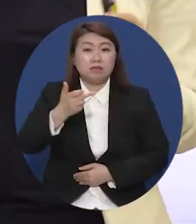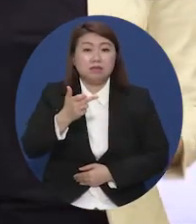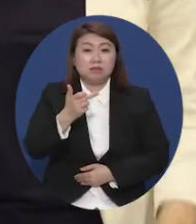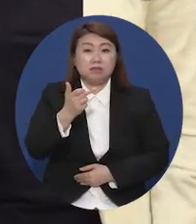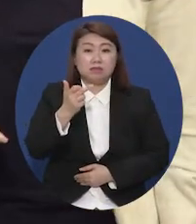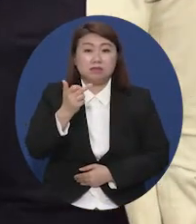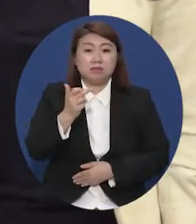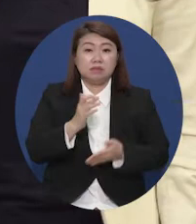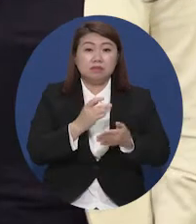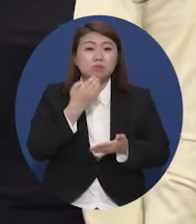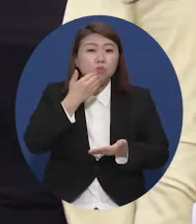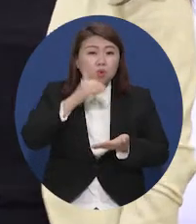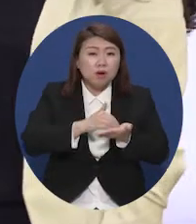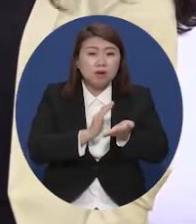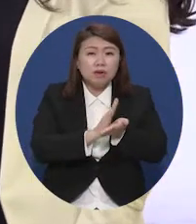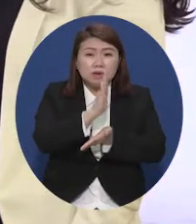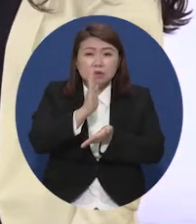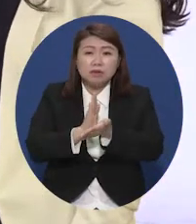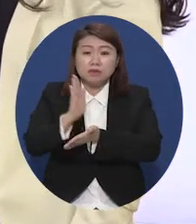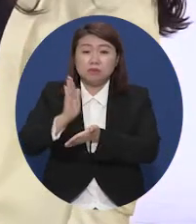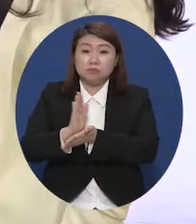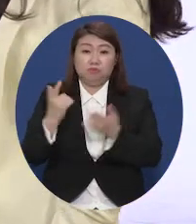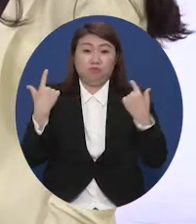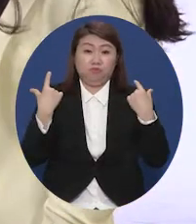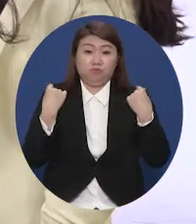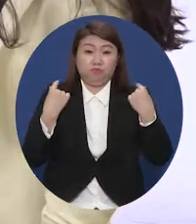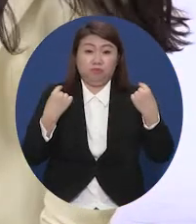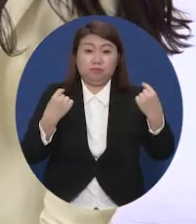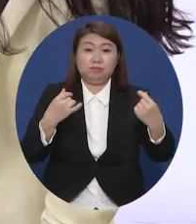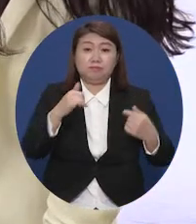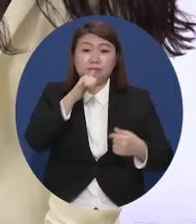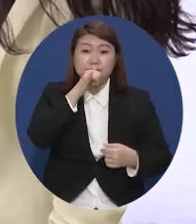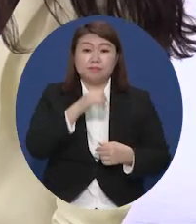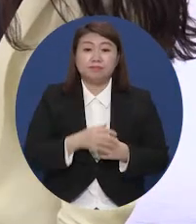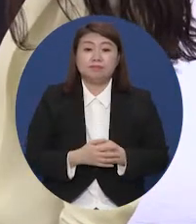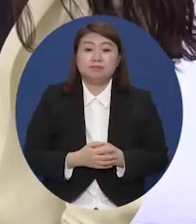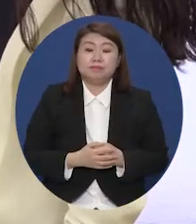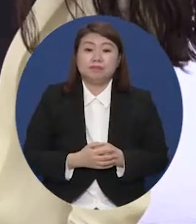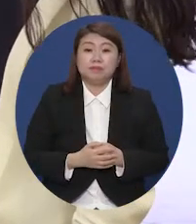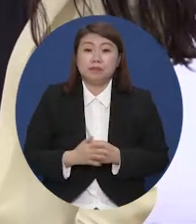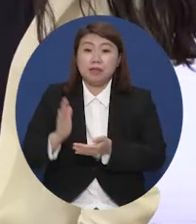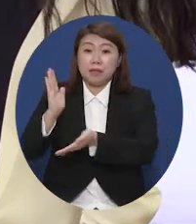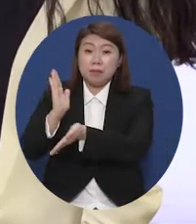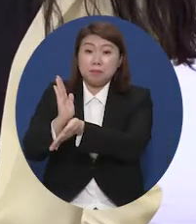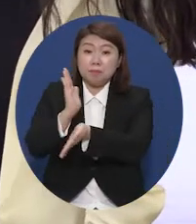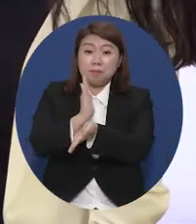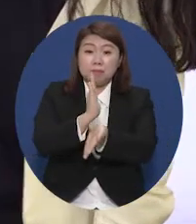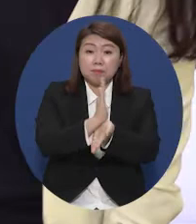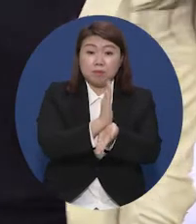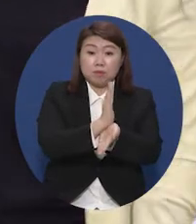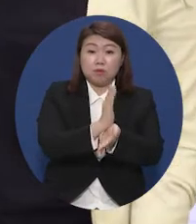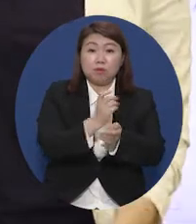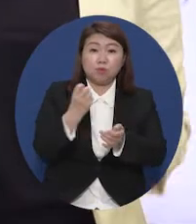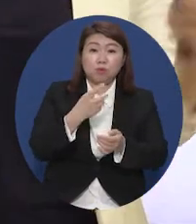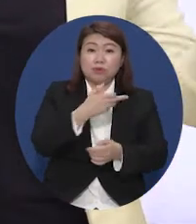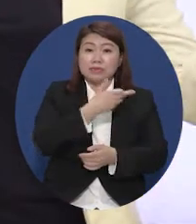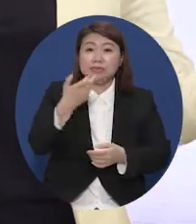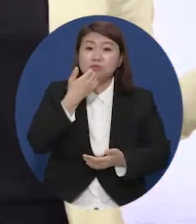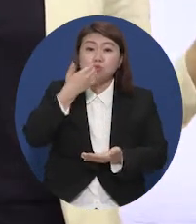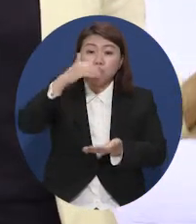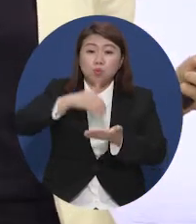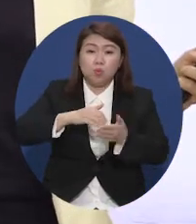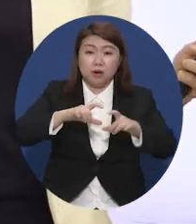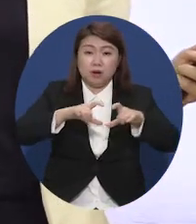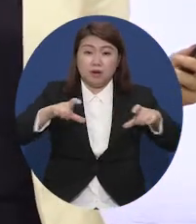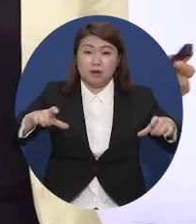수십 개의 석비 유적이 잘 모존이 되어 있습니다 지금 여기 작게 보이시는데 서 있는 비석의 형태 그리고 눕혀져 있는